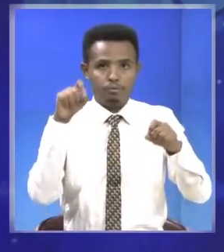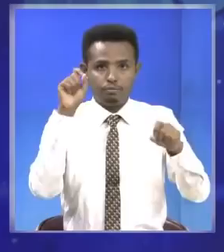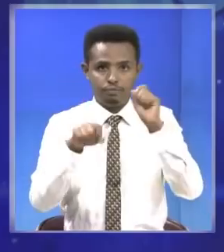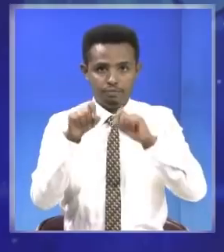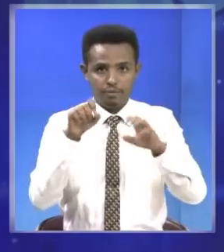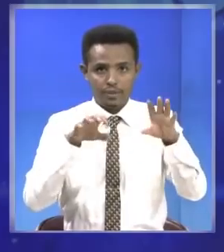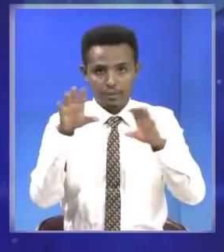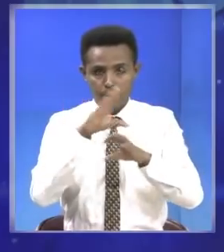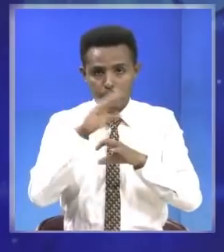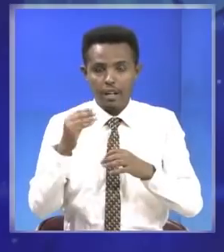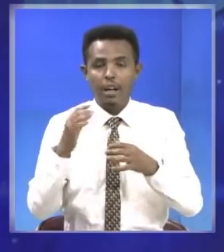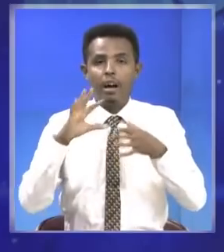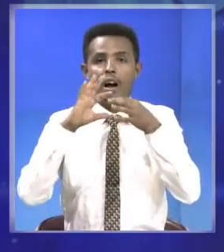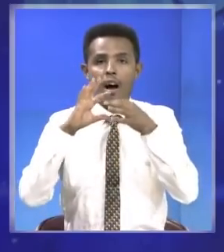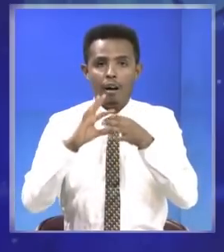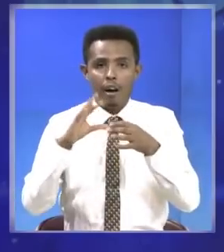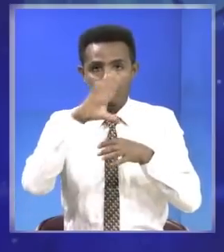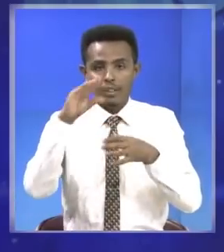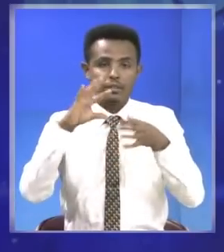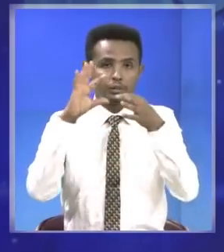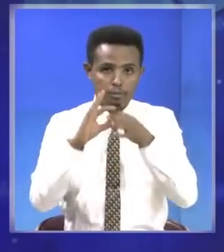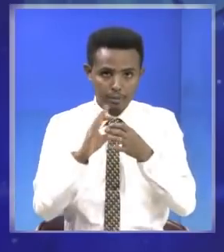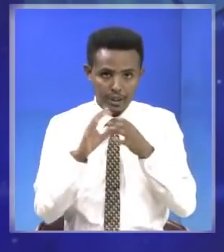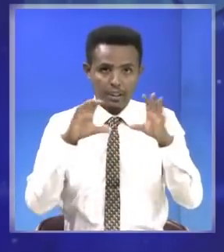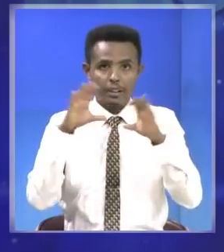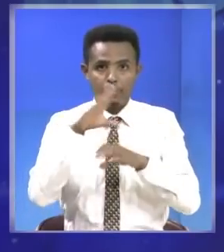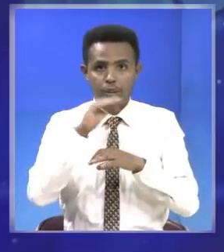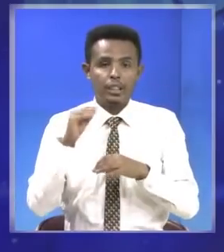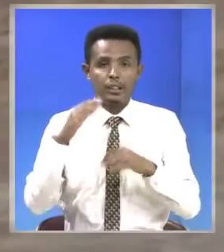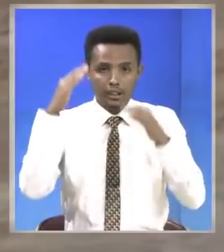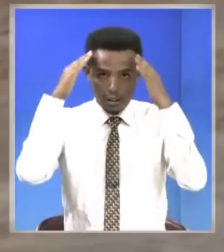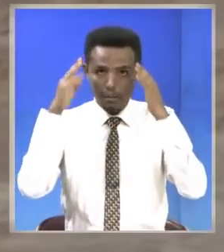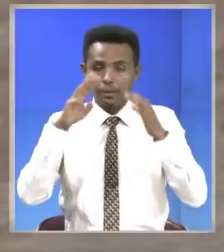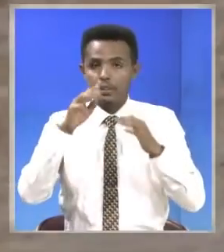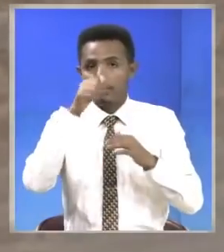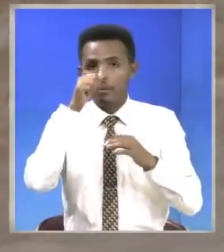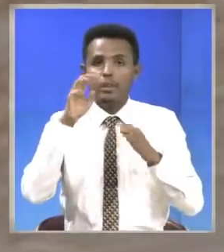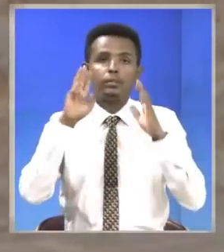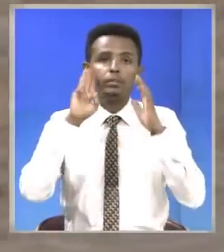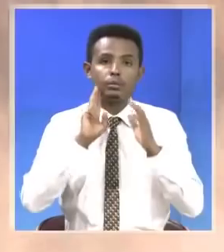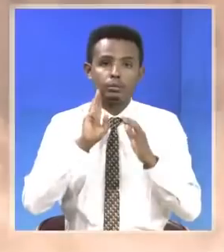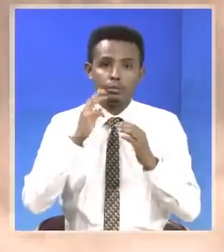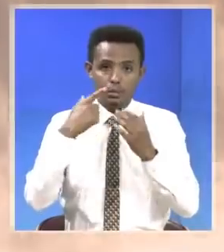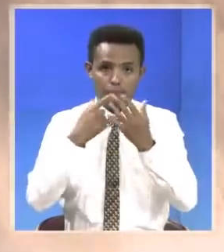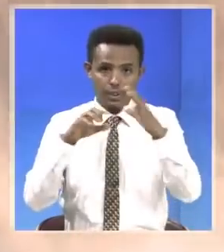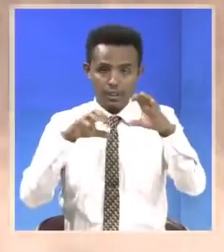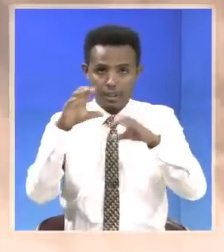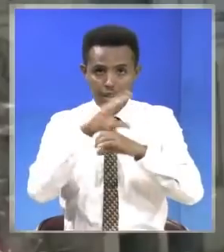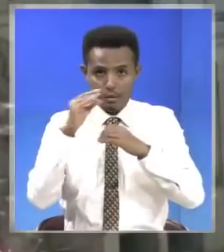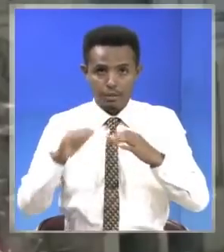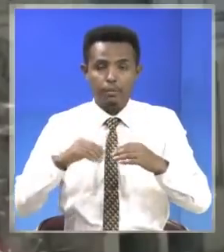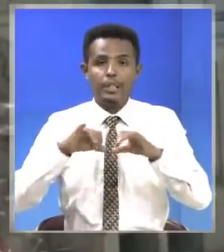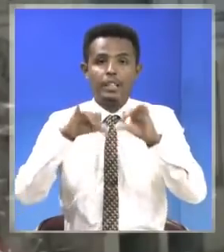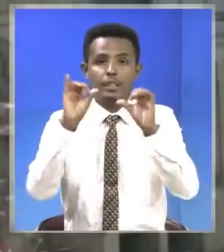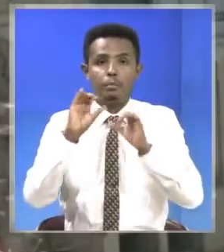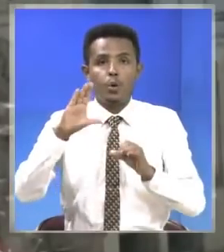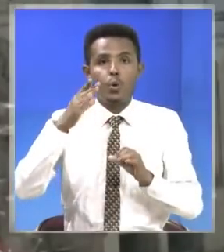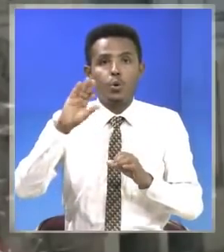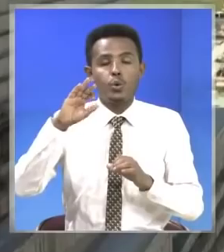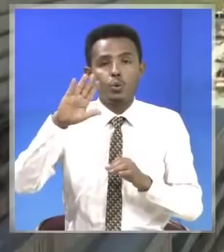እየተከናወነ የሚገኘው የኢትዮጵያ ሱዳንና ግብጽ የታላቁ ኢትዮጵያ ህዳሴ ግድብ ድርድር ስለሚቀጥልበት ሁኔታ ለመመካከር በኮንጎ